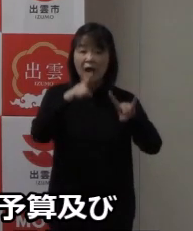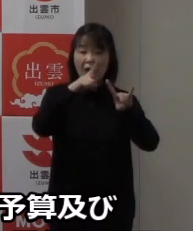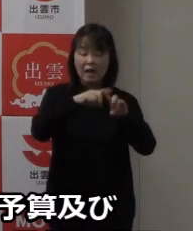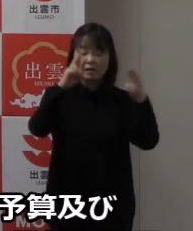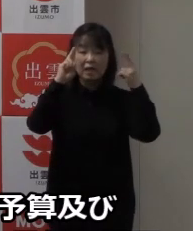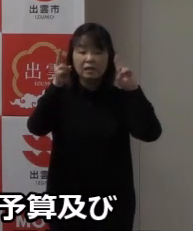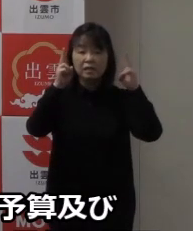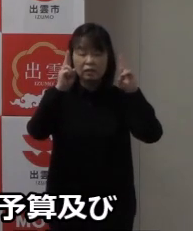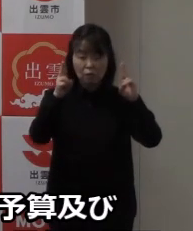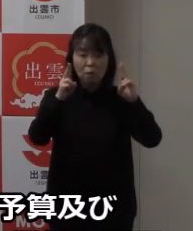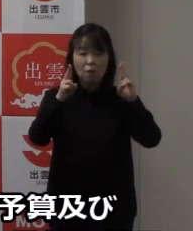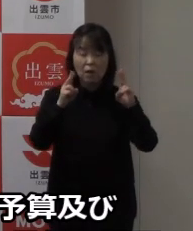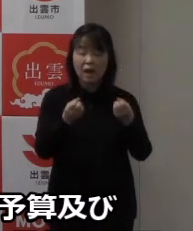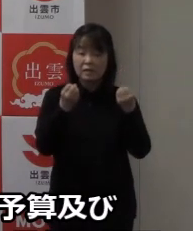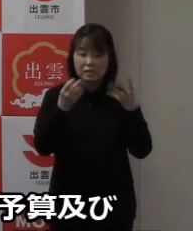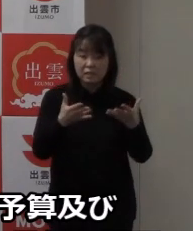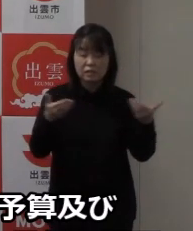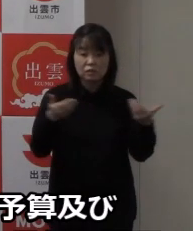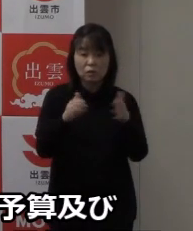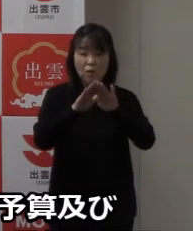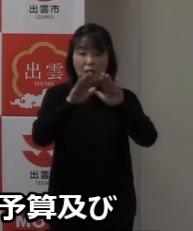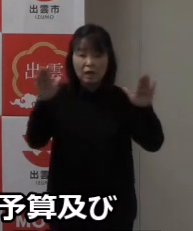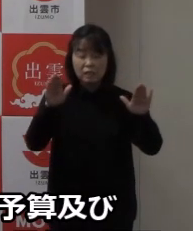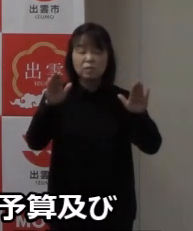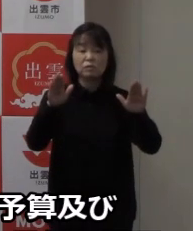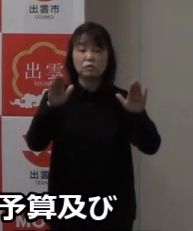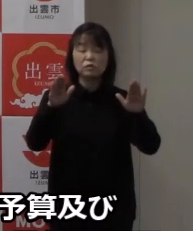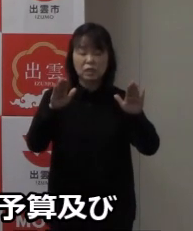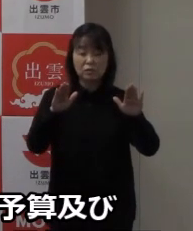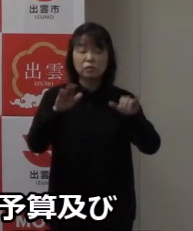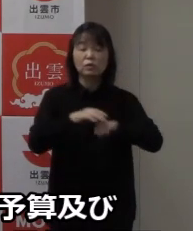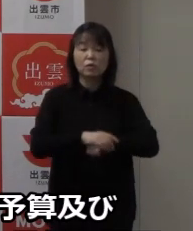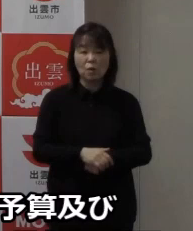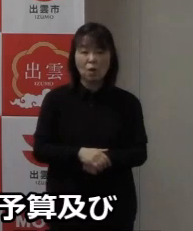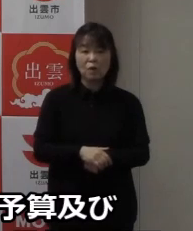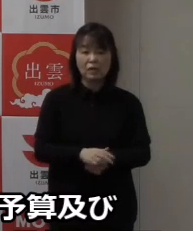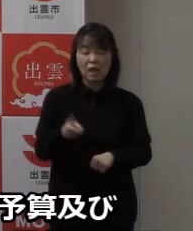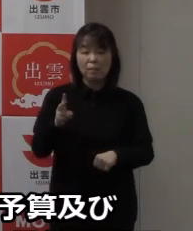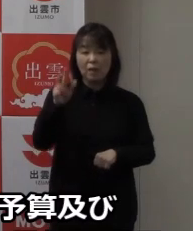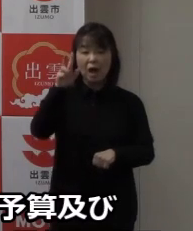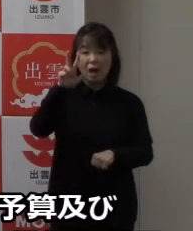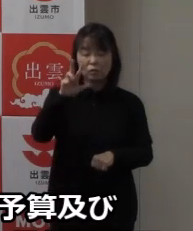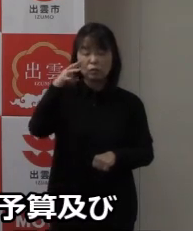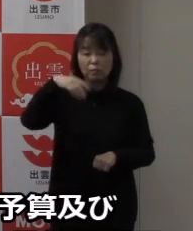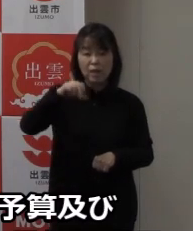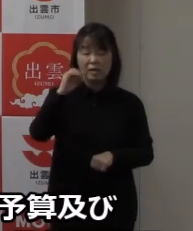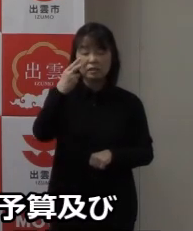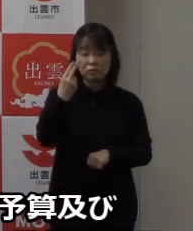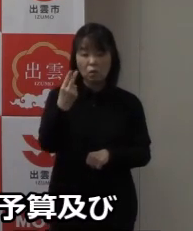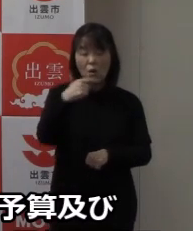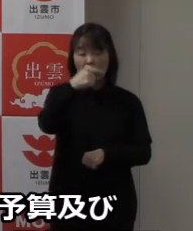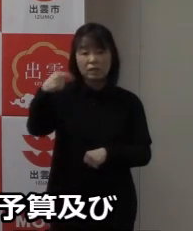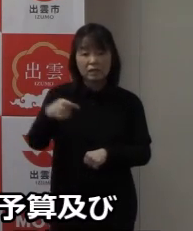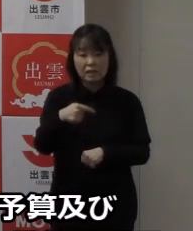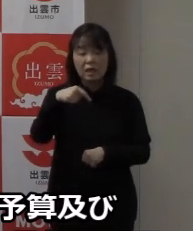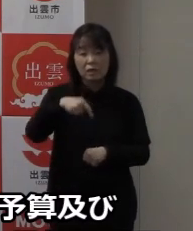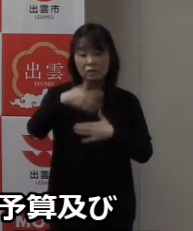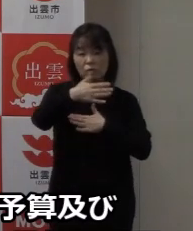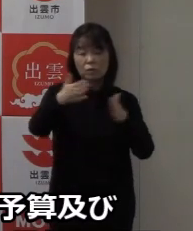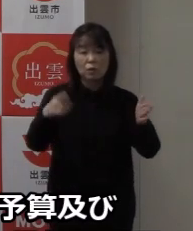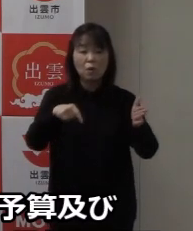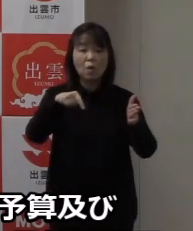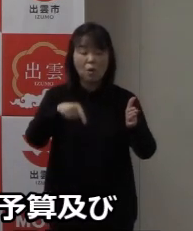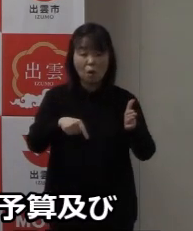備事業ということで、これはパルメイト出雲の1階にレンタルオフィスやコワーキングスペースを整備するということ